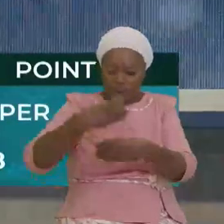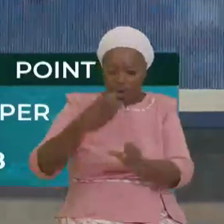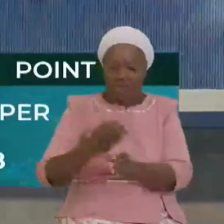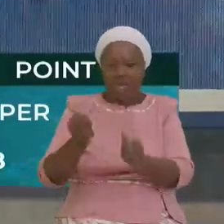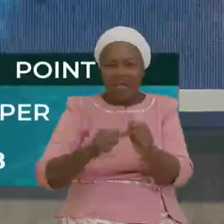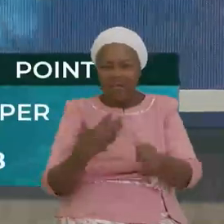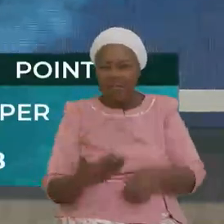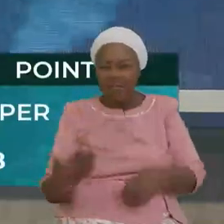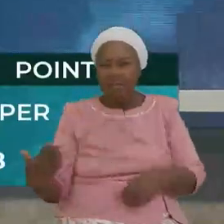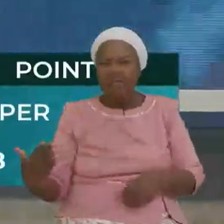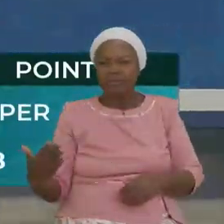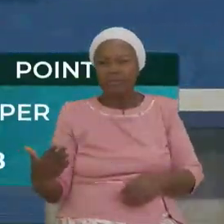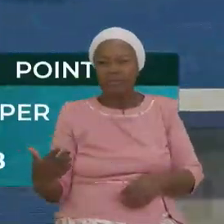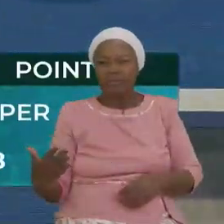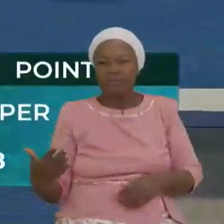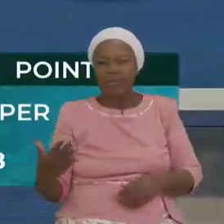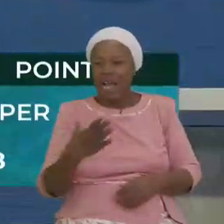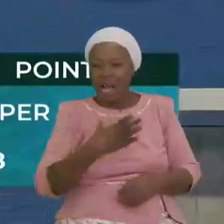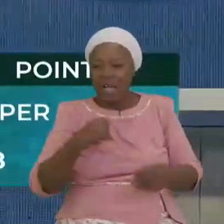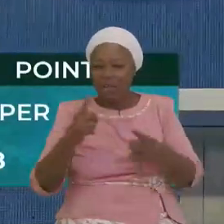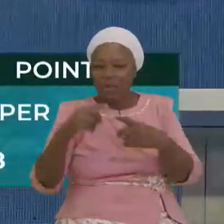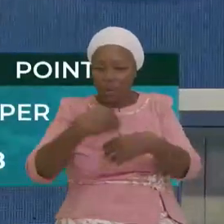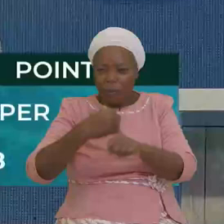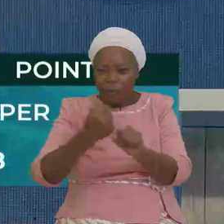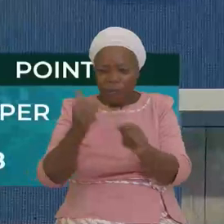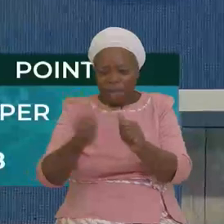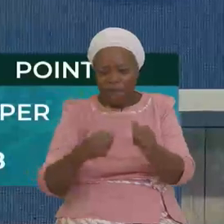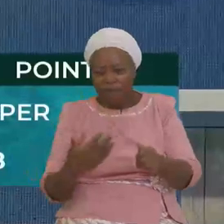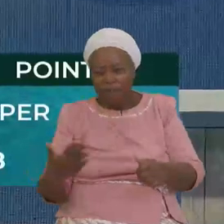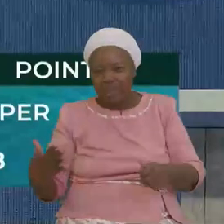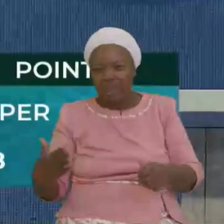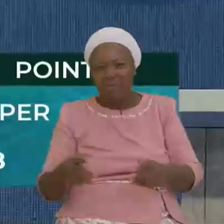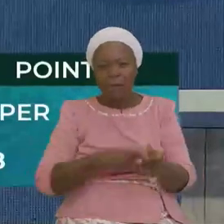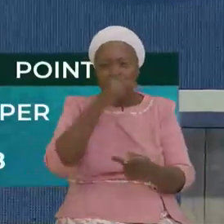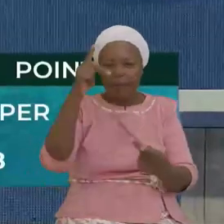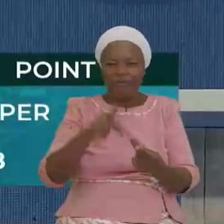puissance pour créer toutes choses